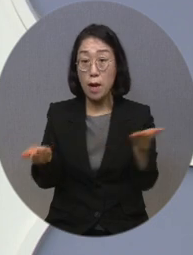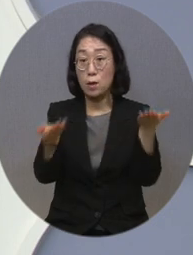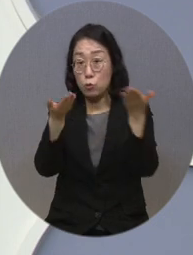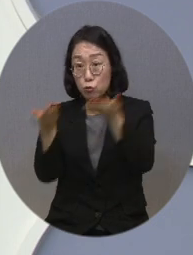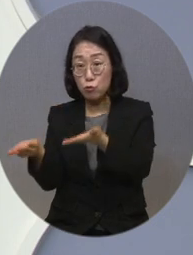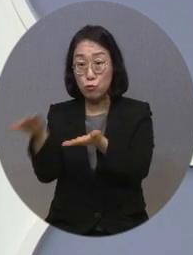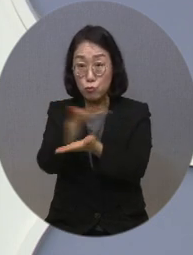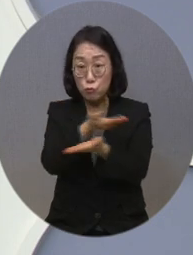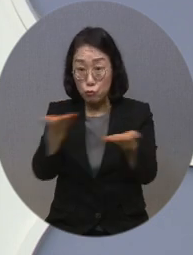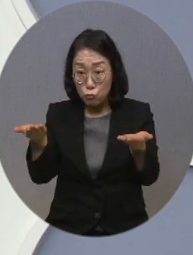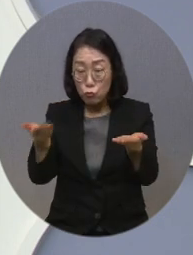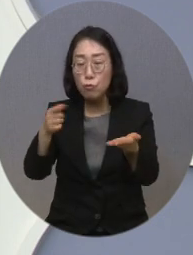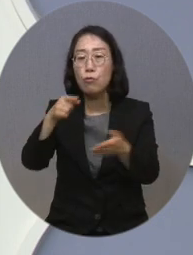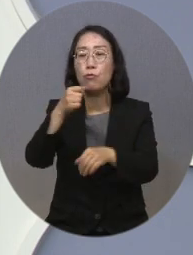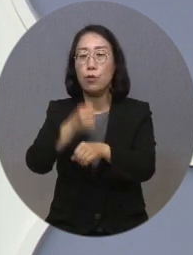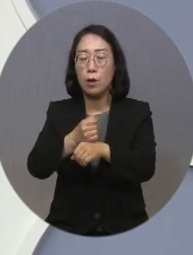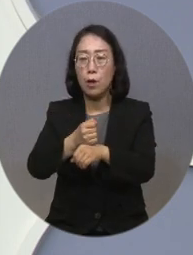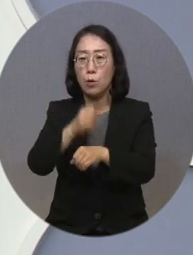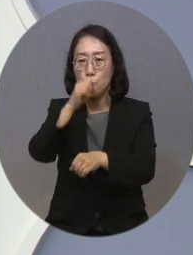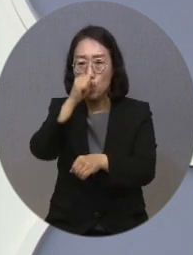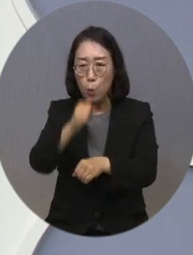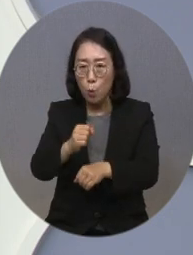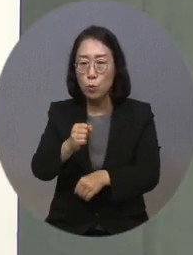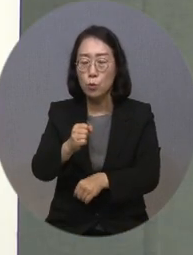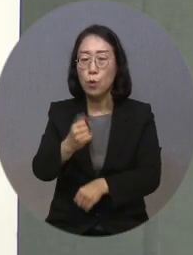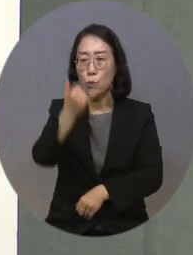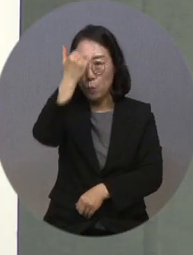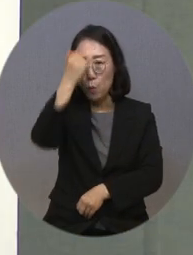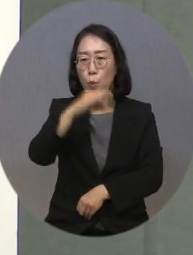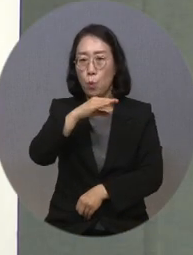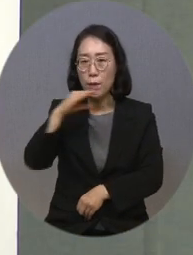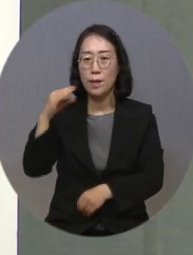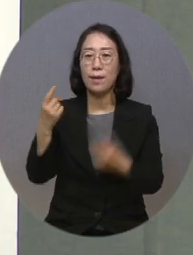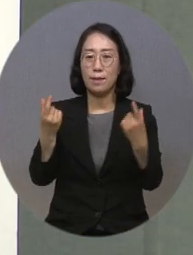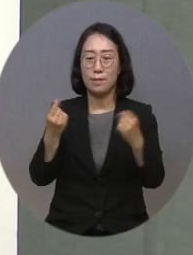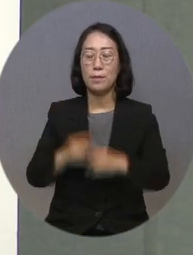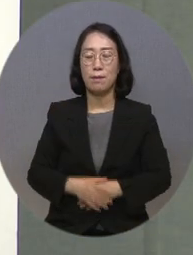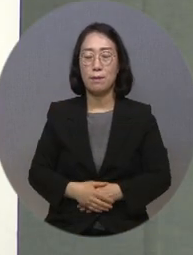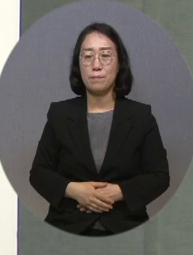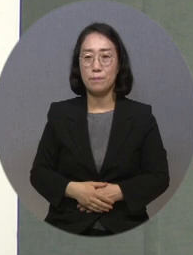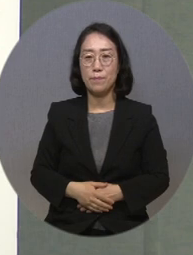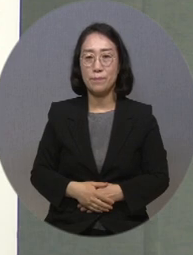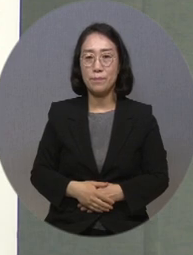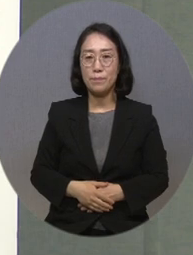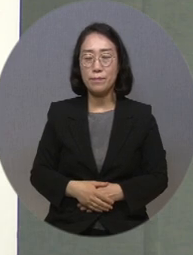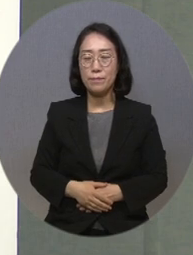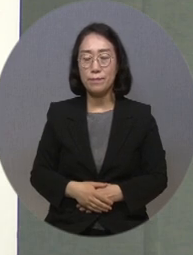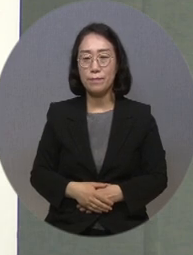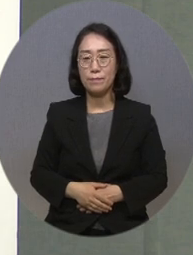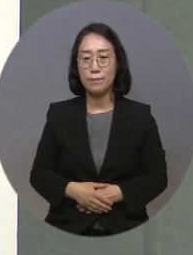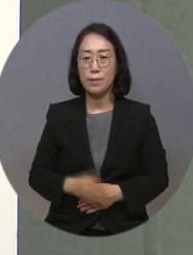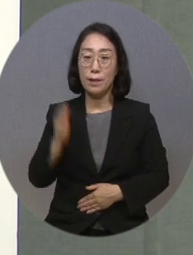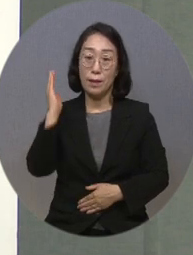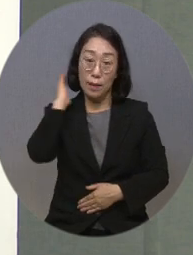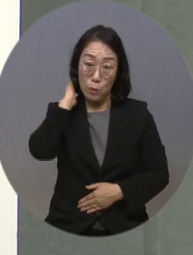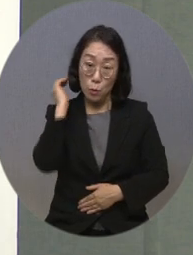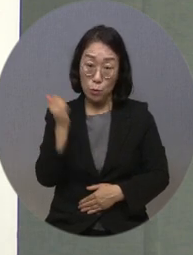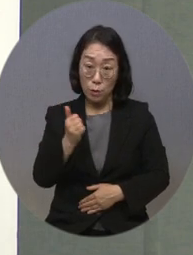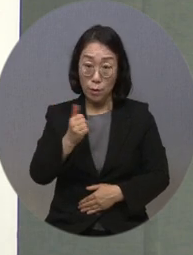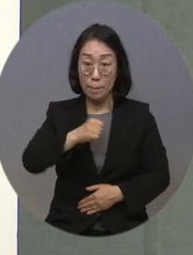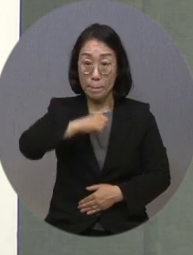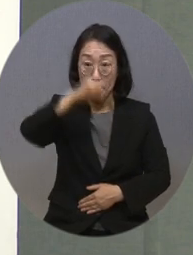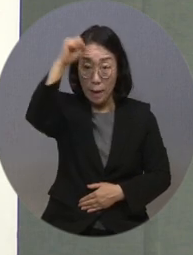신구 세력의 국민에 대한 도리다. 저는 이렇게 보고 있습니다. 네. 그 대통령의 당선이